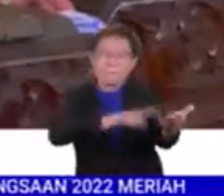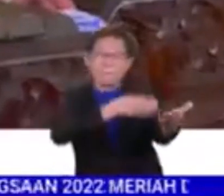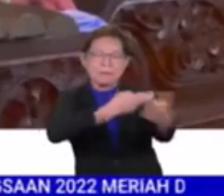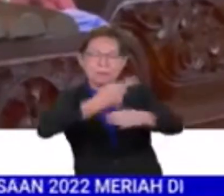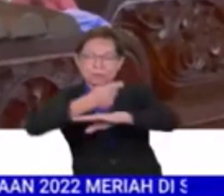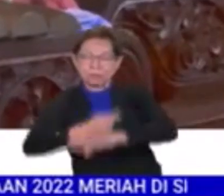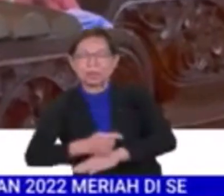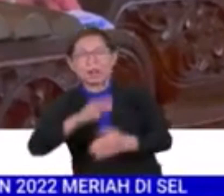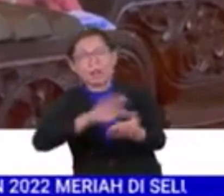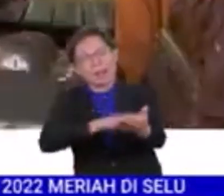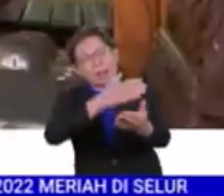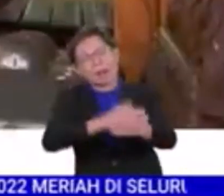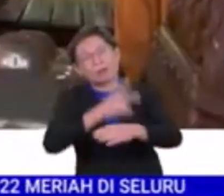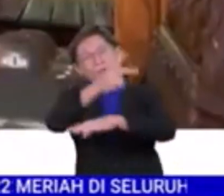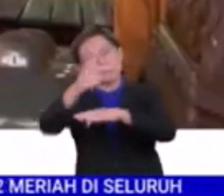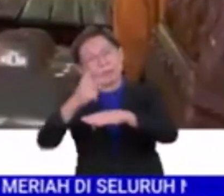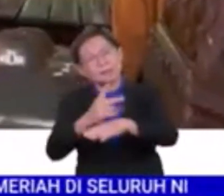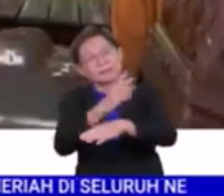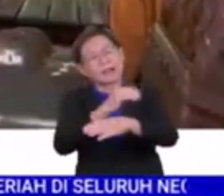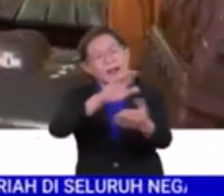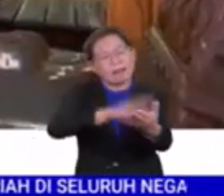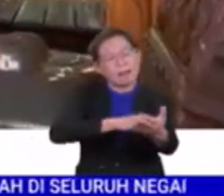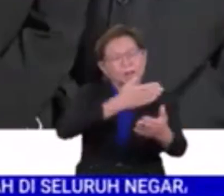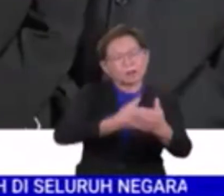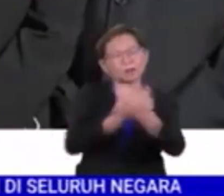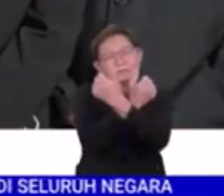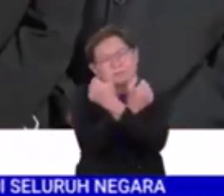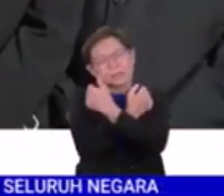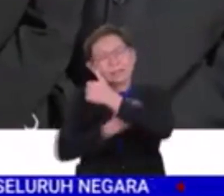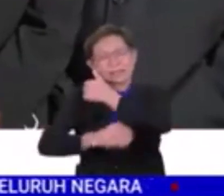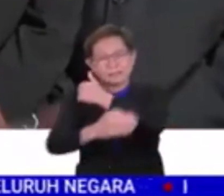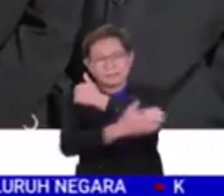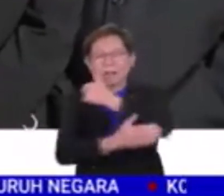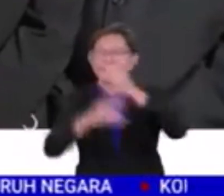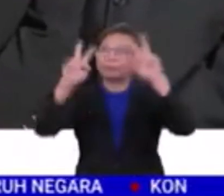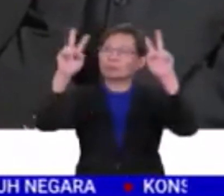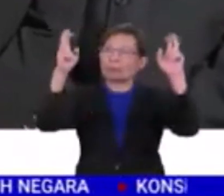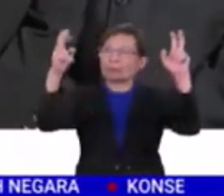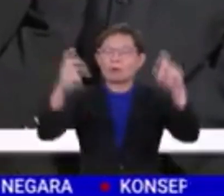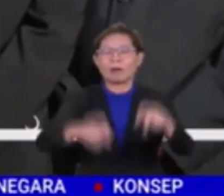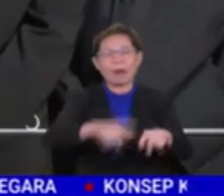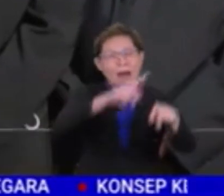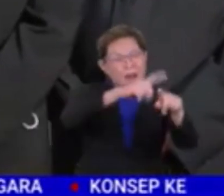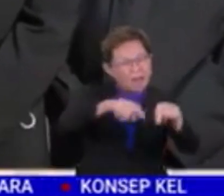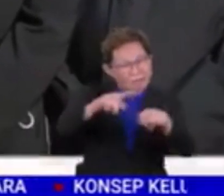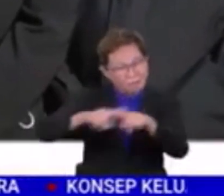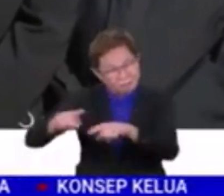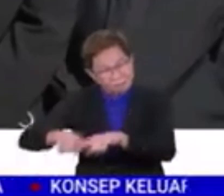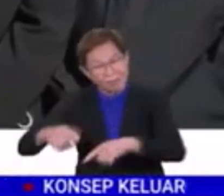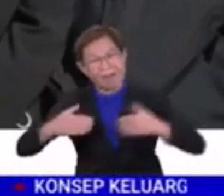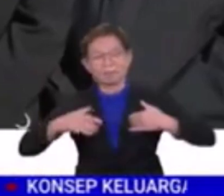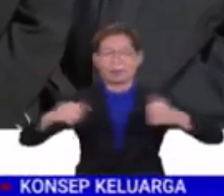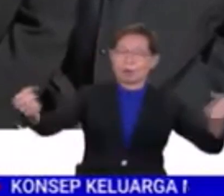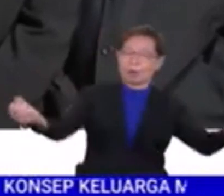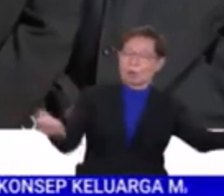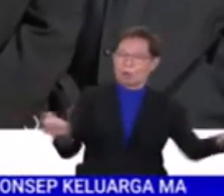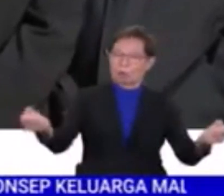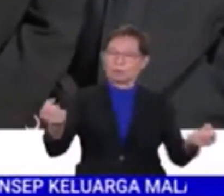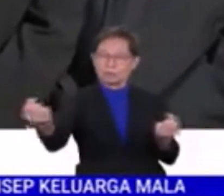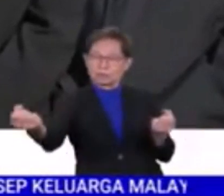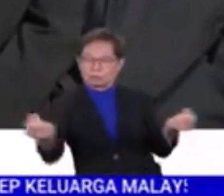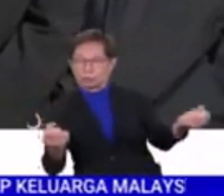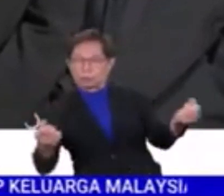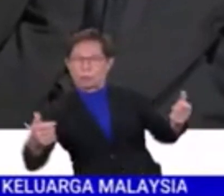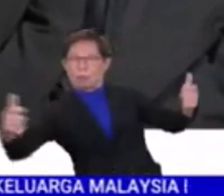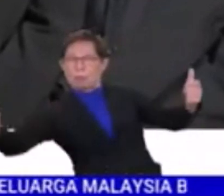tradisional, lagu-lagu kebangsaan dan patriotik. Kita kepelbagaian, ada lori, ada jentera berat, ada kereta,